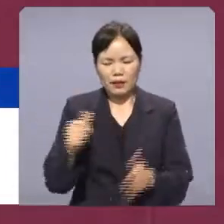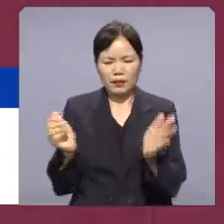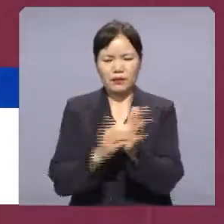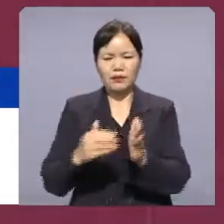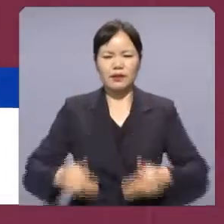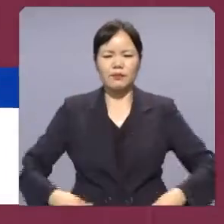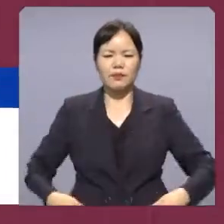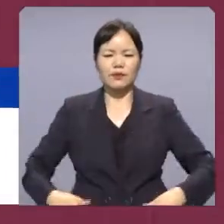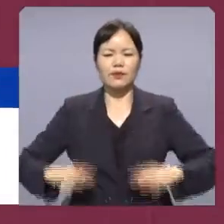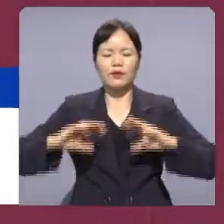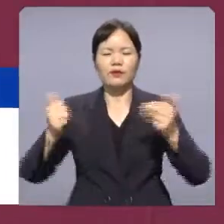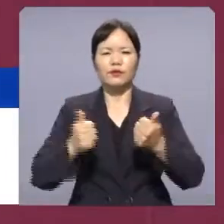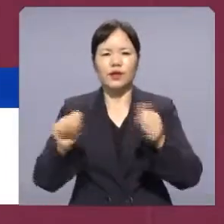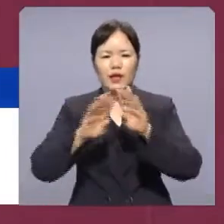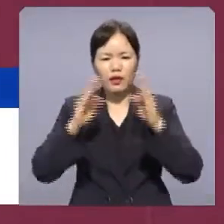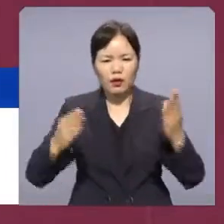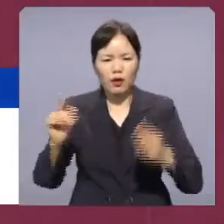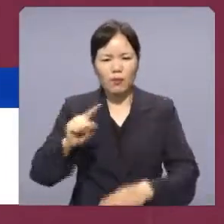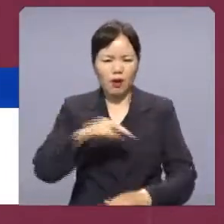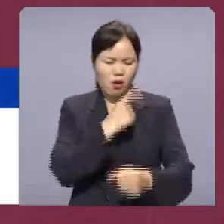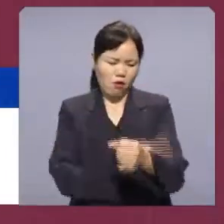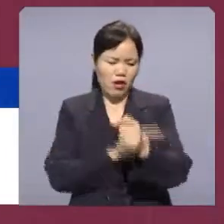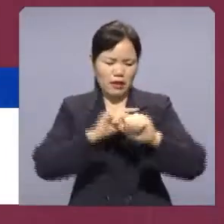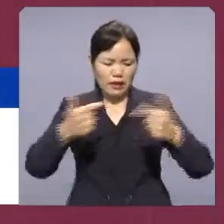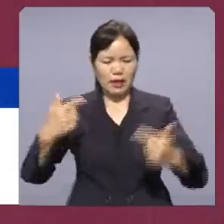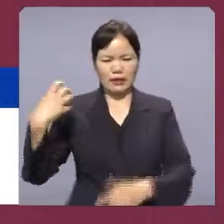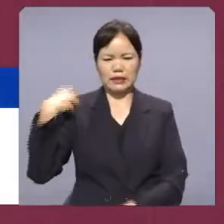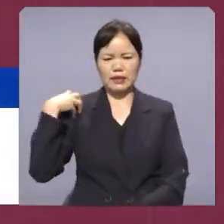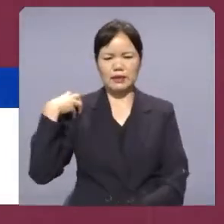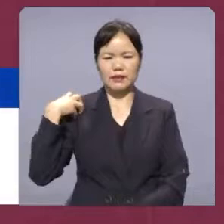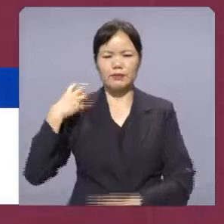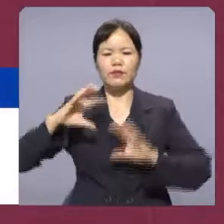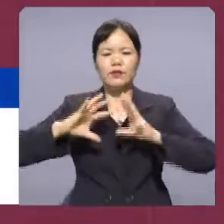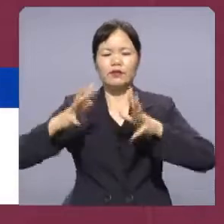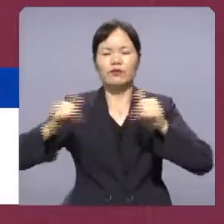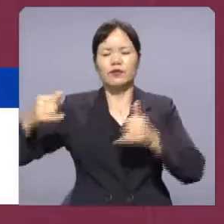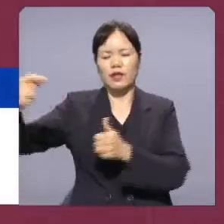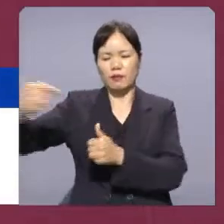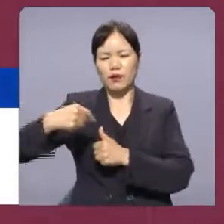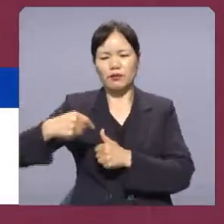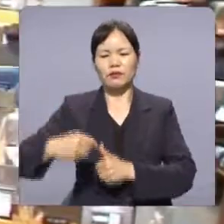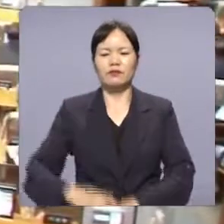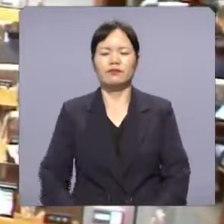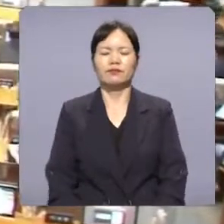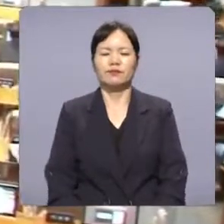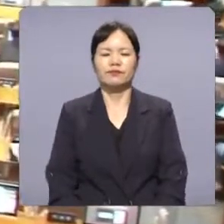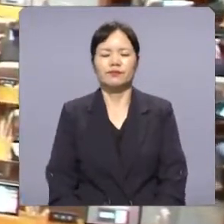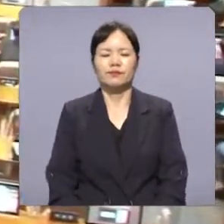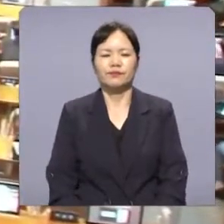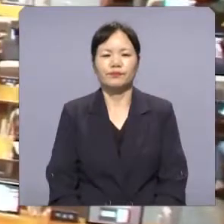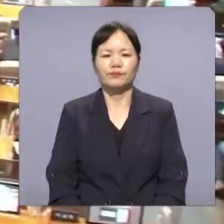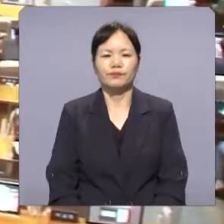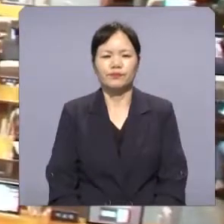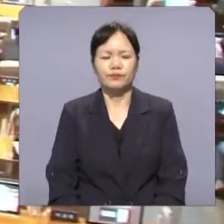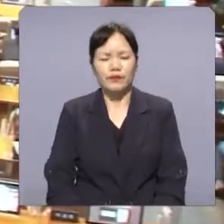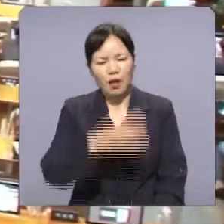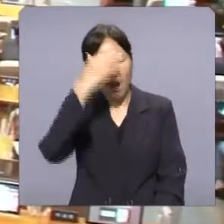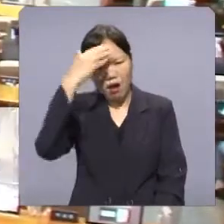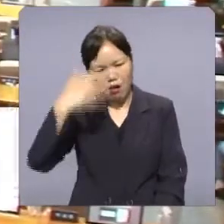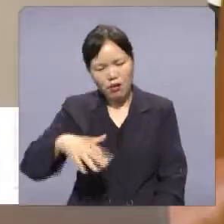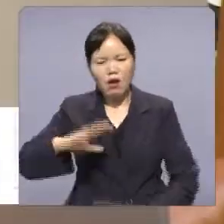합니다. 국회 개원은 권리가 아니라 의무입니다. 국민의 명령입니다. 가까스로